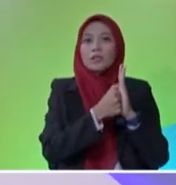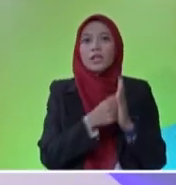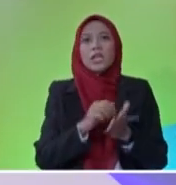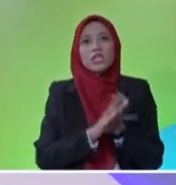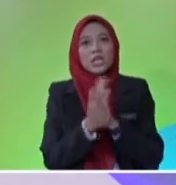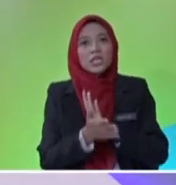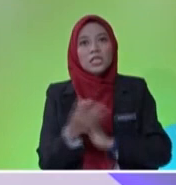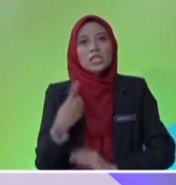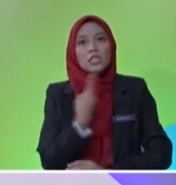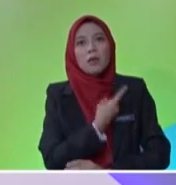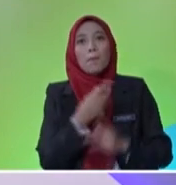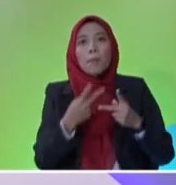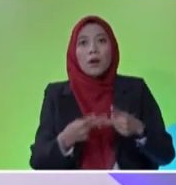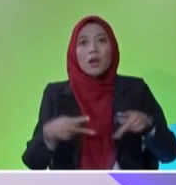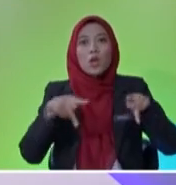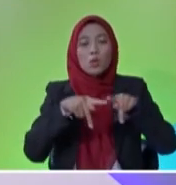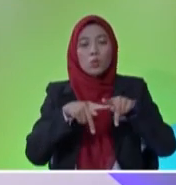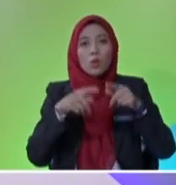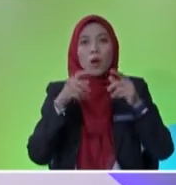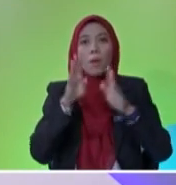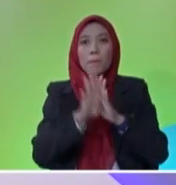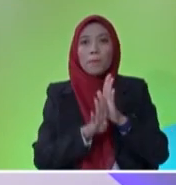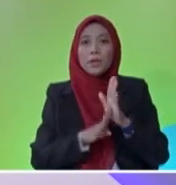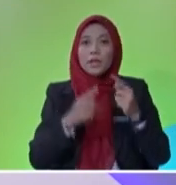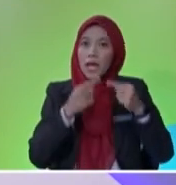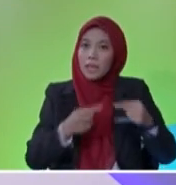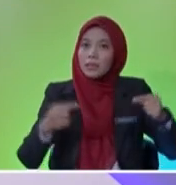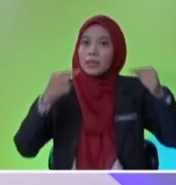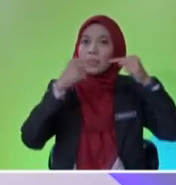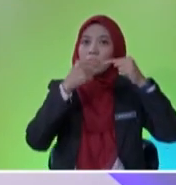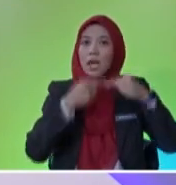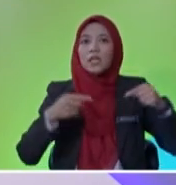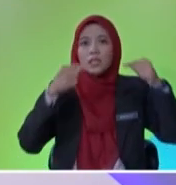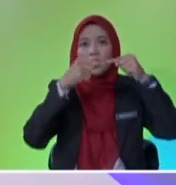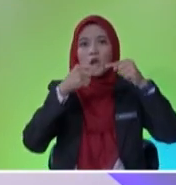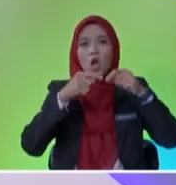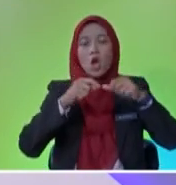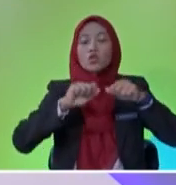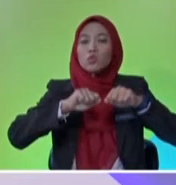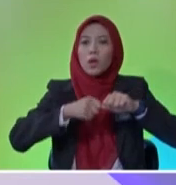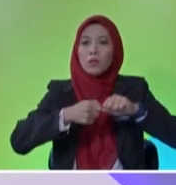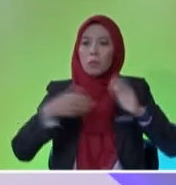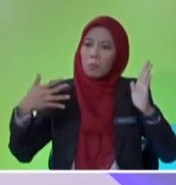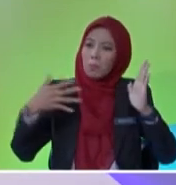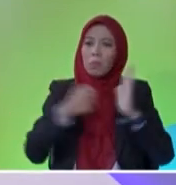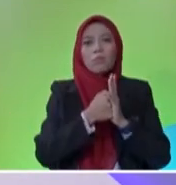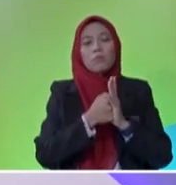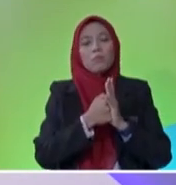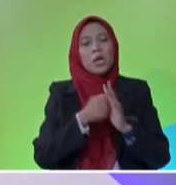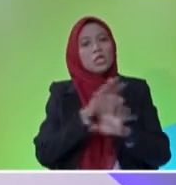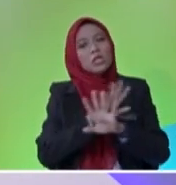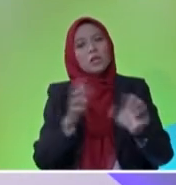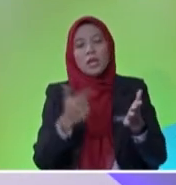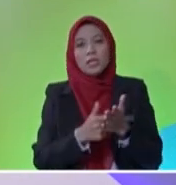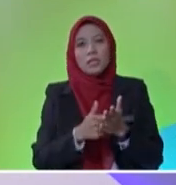Oke keputusannya itu perlu berhati-hati supaya kemalangan sebegitu tidak akan berlaku lagi baik kita terima